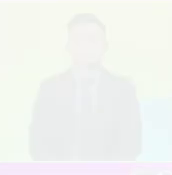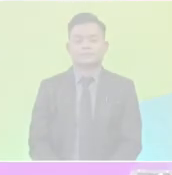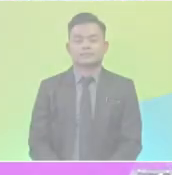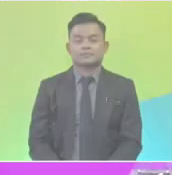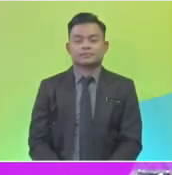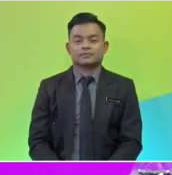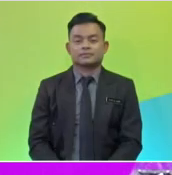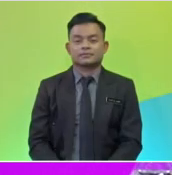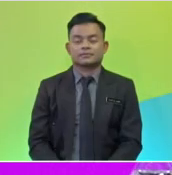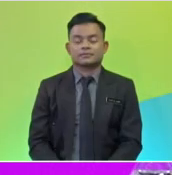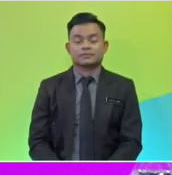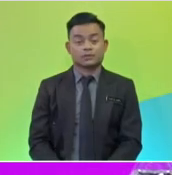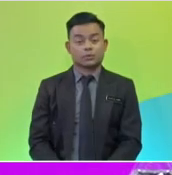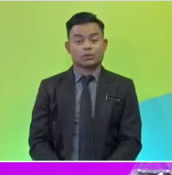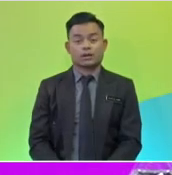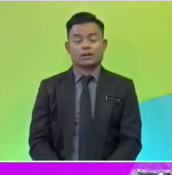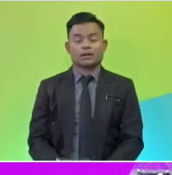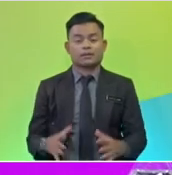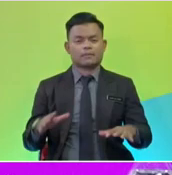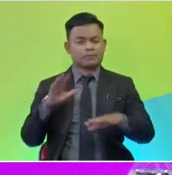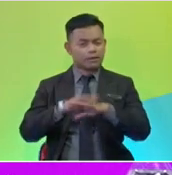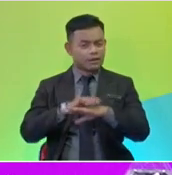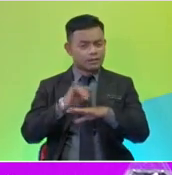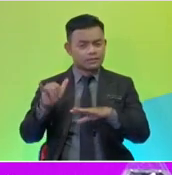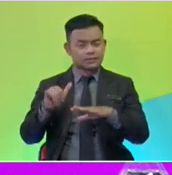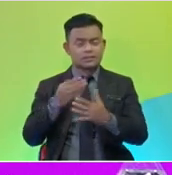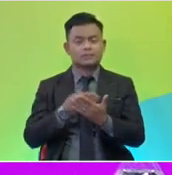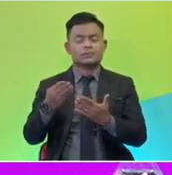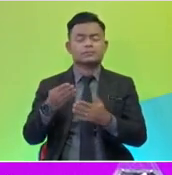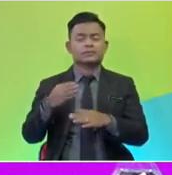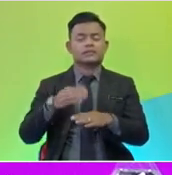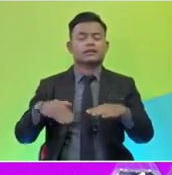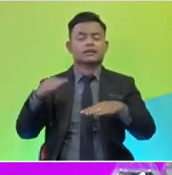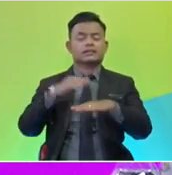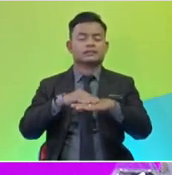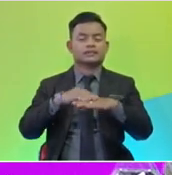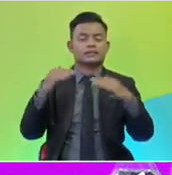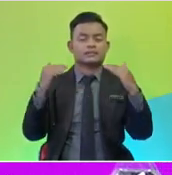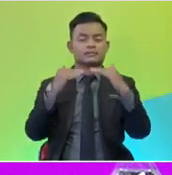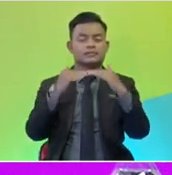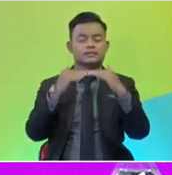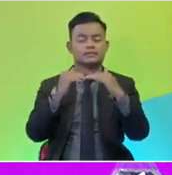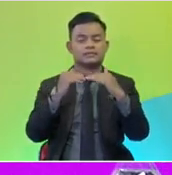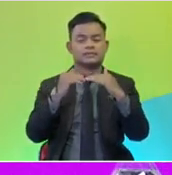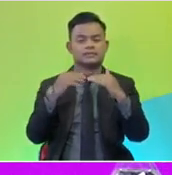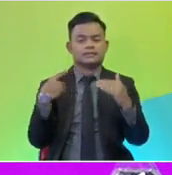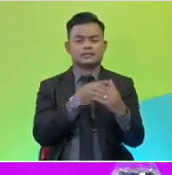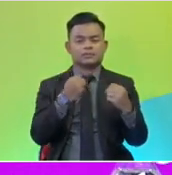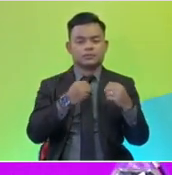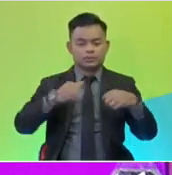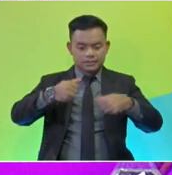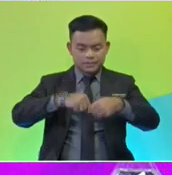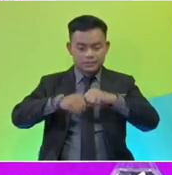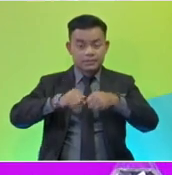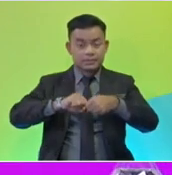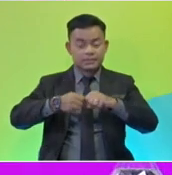KPM Wah banyaknya barang dekat atas meja saya ni Katanya kita nak buat seni betul ke masih